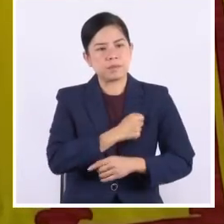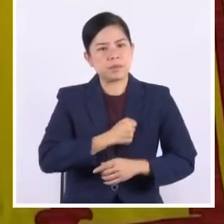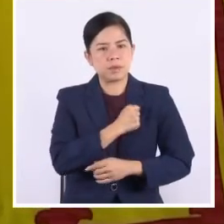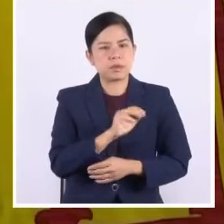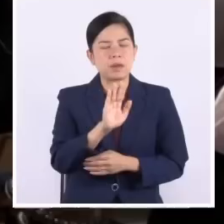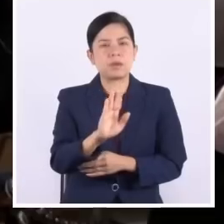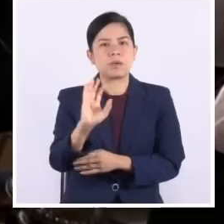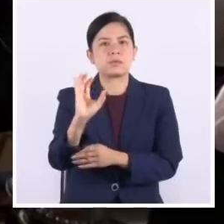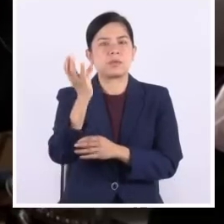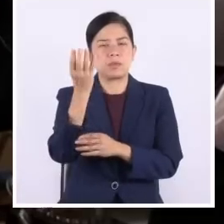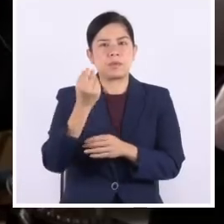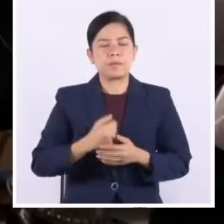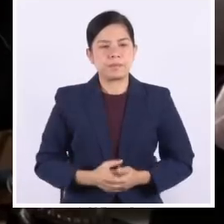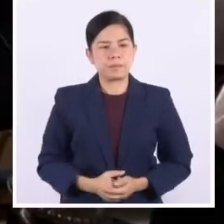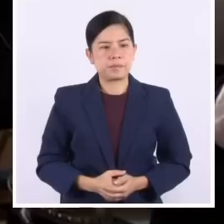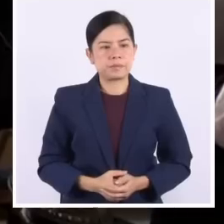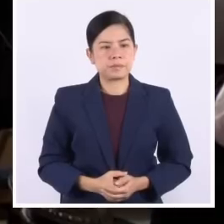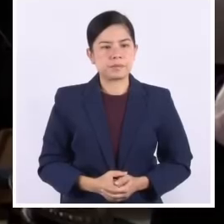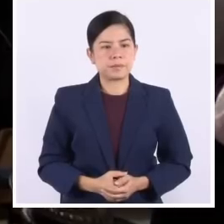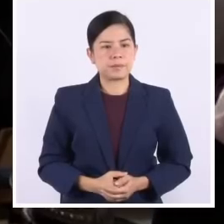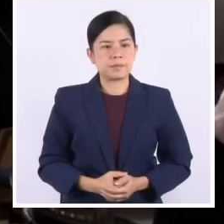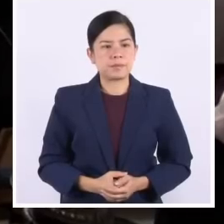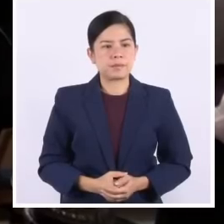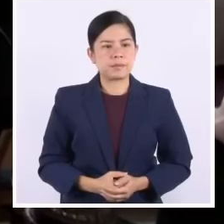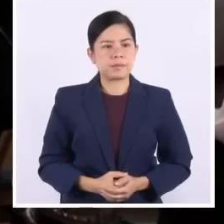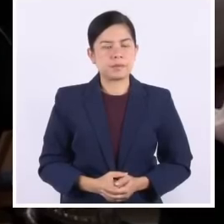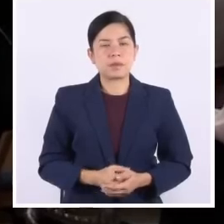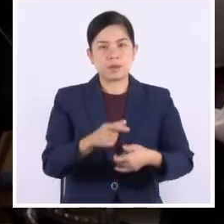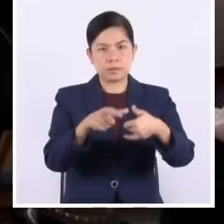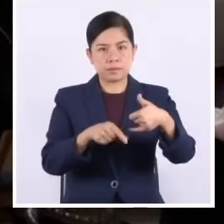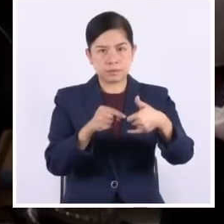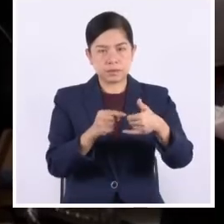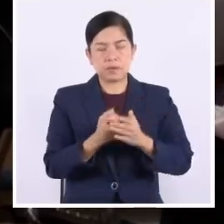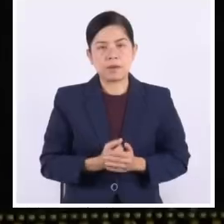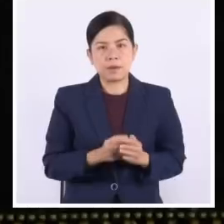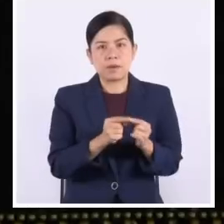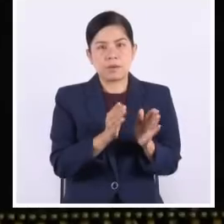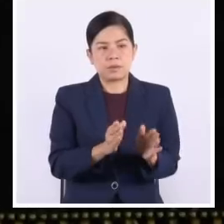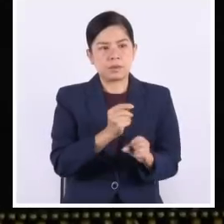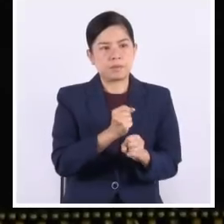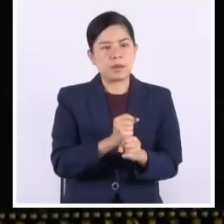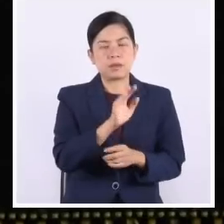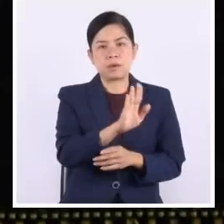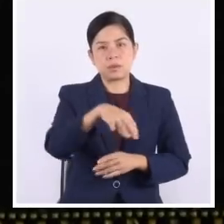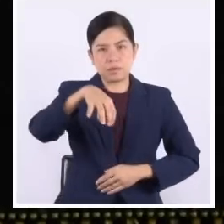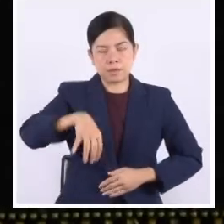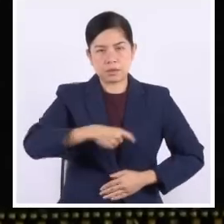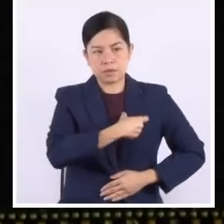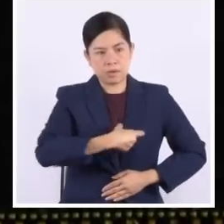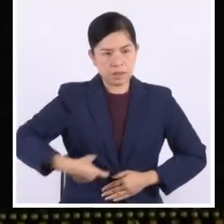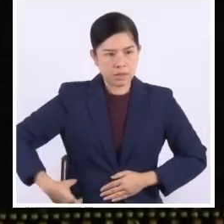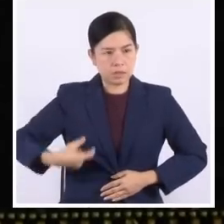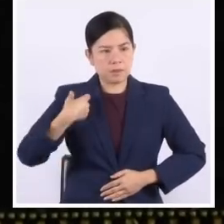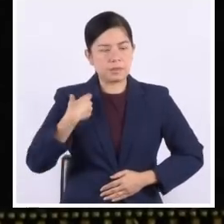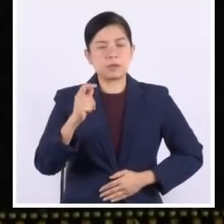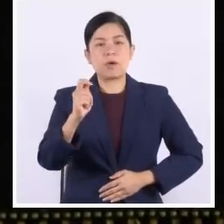ด้วยในขณะที่หลอดแชมเบอร์เลนส์ข้าราชบริพันธ์สูงสุดของสำนักพระราชวังได้หักคฑาประจำตำแหน่งก็